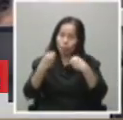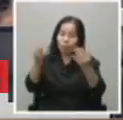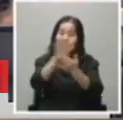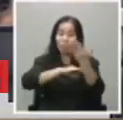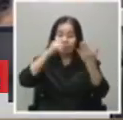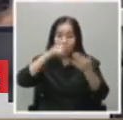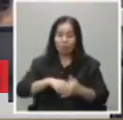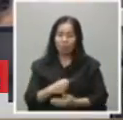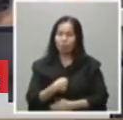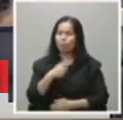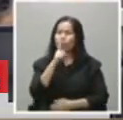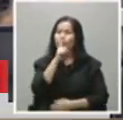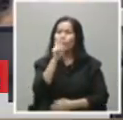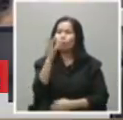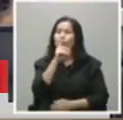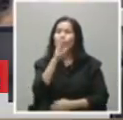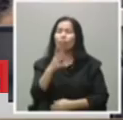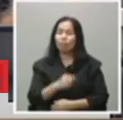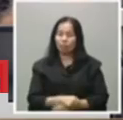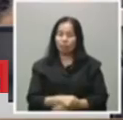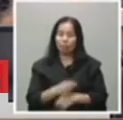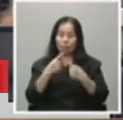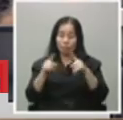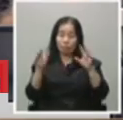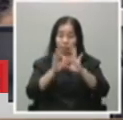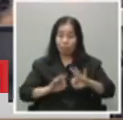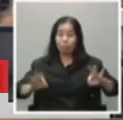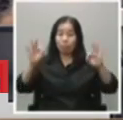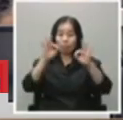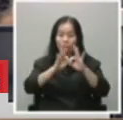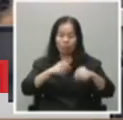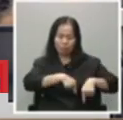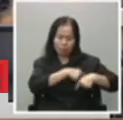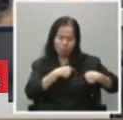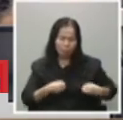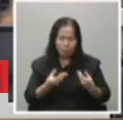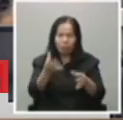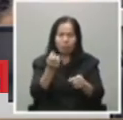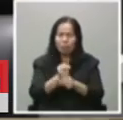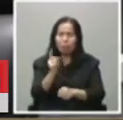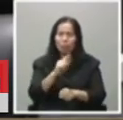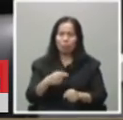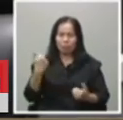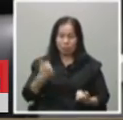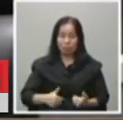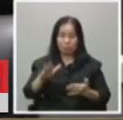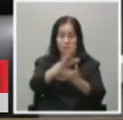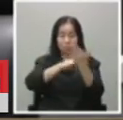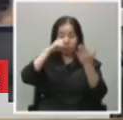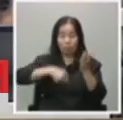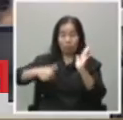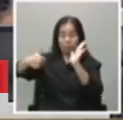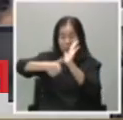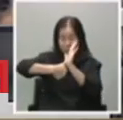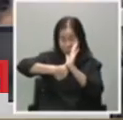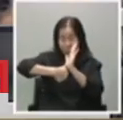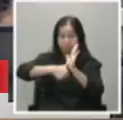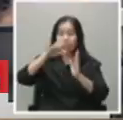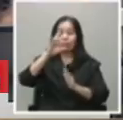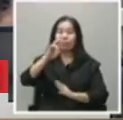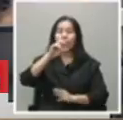ไม่พลาดอะไรนี่ครับแต่สาระสำคัญก็คือท่านเสียสละยังไงครับประเทศเป็นหนี้7ล้านล้านบาทท่านประธ